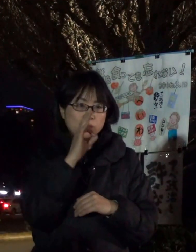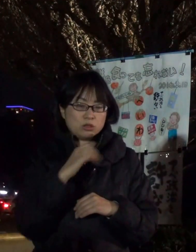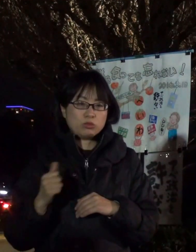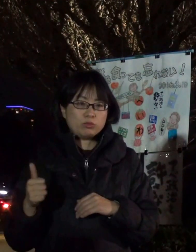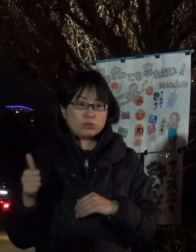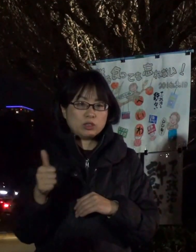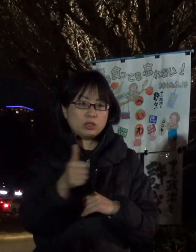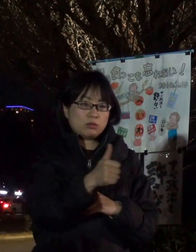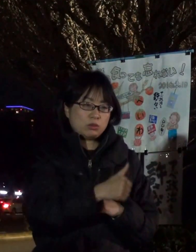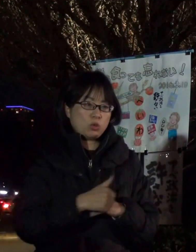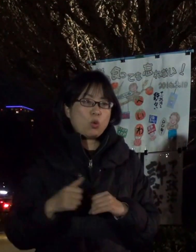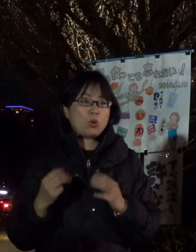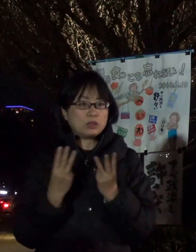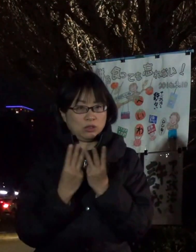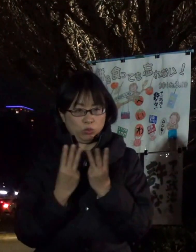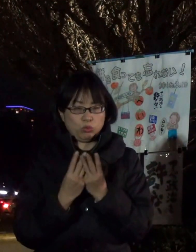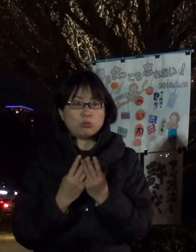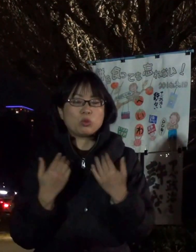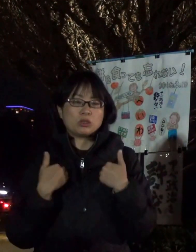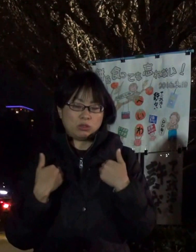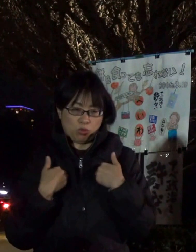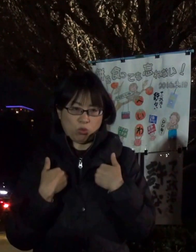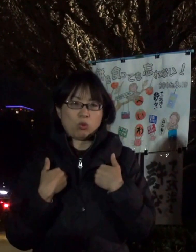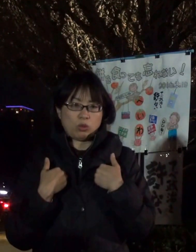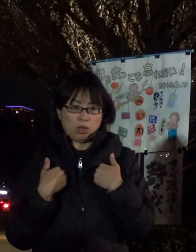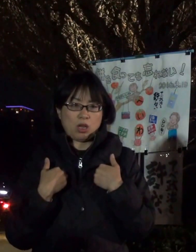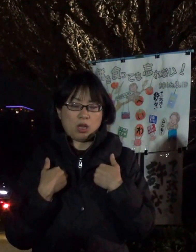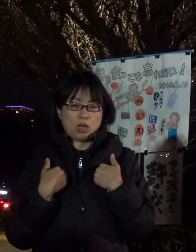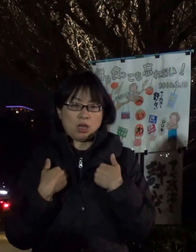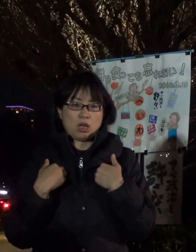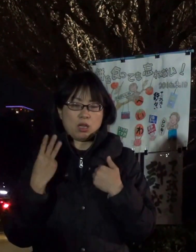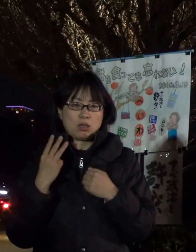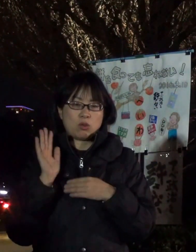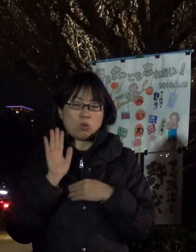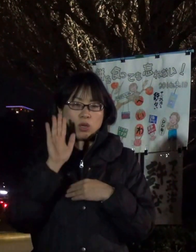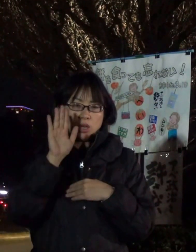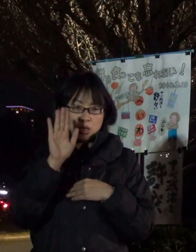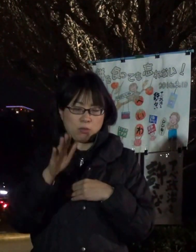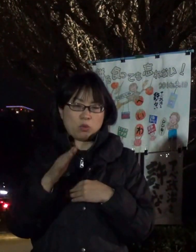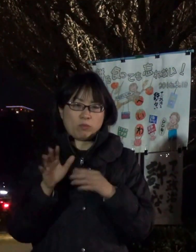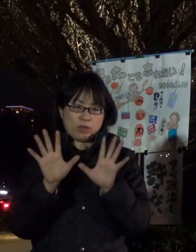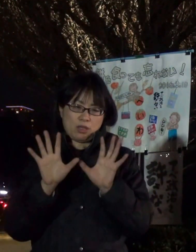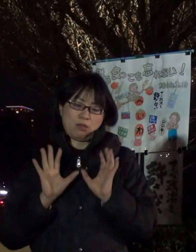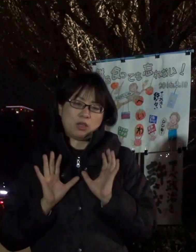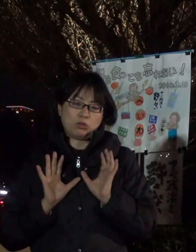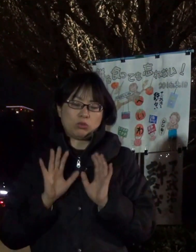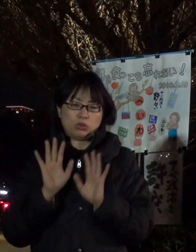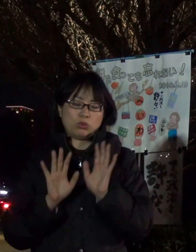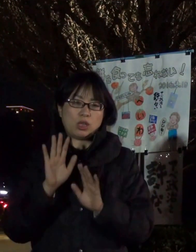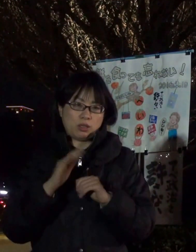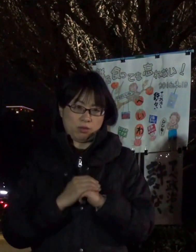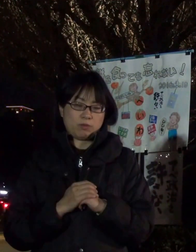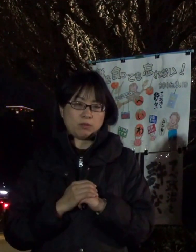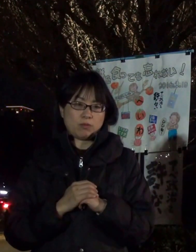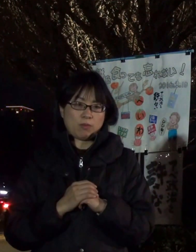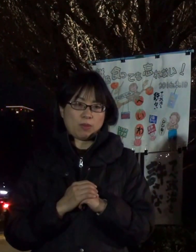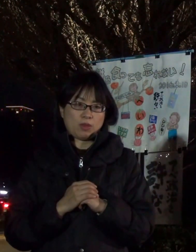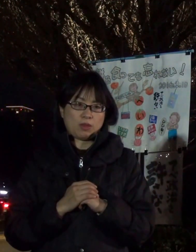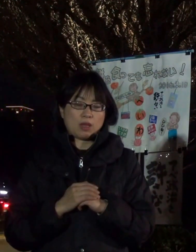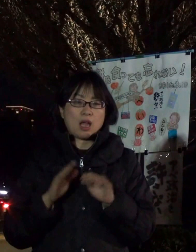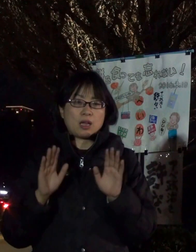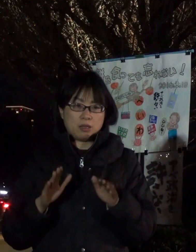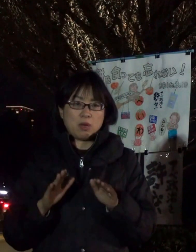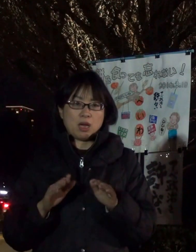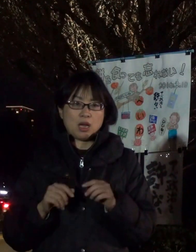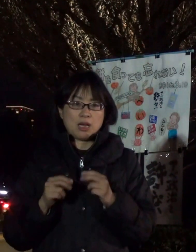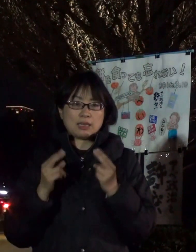。あと3番目、これ一番重要なんですが、専用の保管庫ではなく望みの状態、例